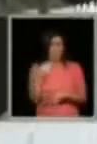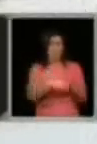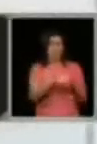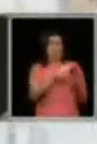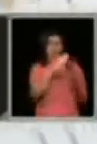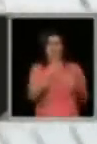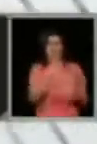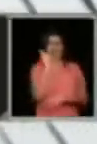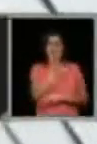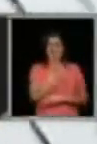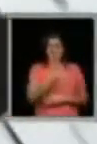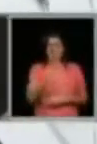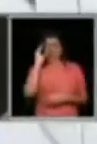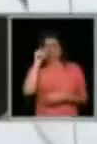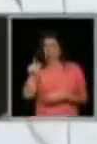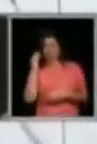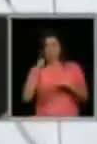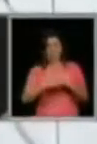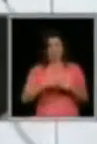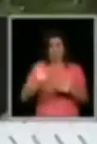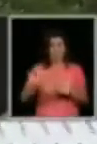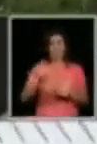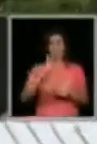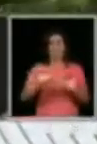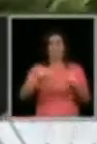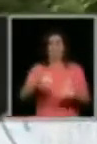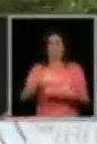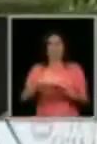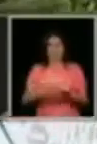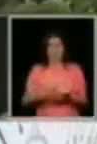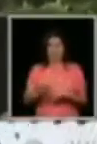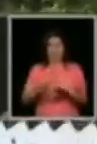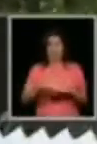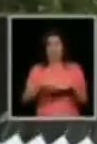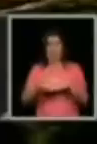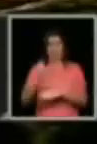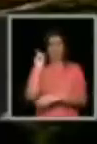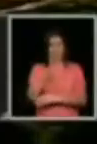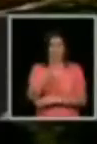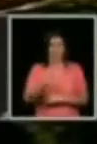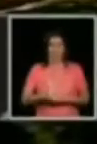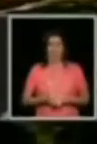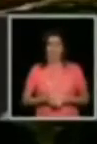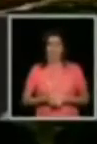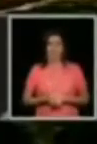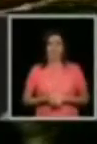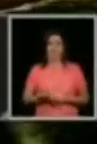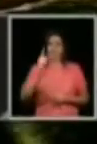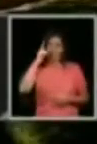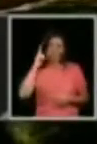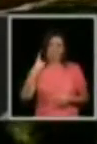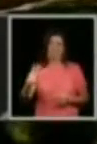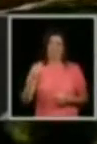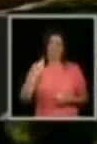שהוא גם הבעלים של זה, והוא הבוס, והוא גם חותם חוזים בשם אותם עסקים שאשתו